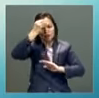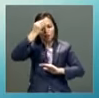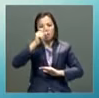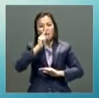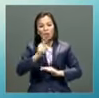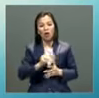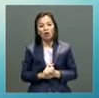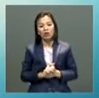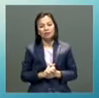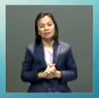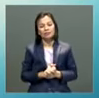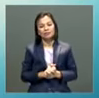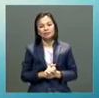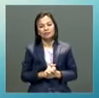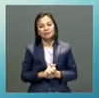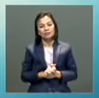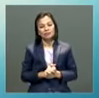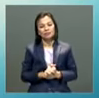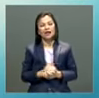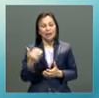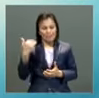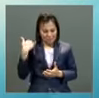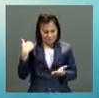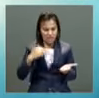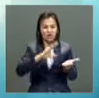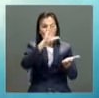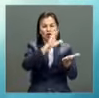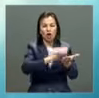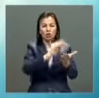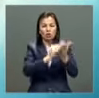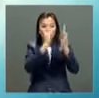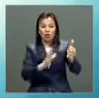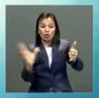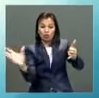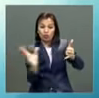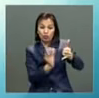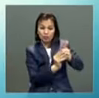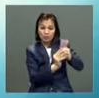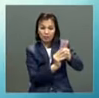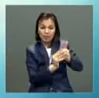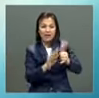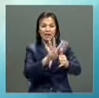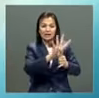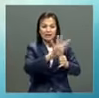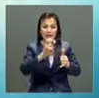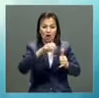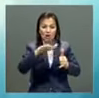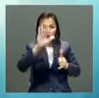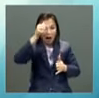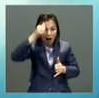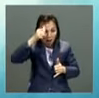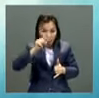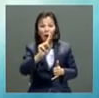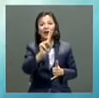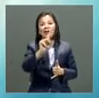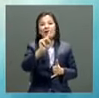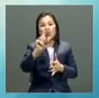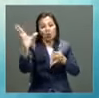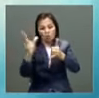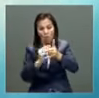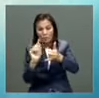ผู้มีรายงานผู้ติดเชื้อเพิ่มขึ้น400กว่ารายใน1วันแล้ว